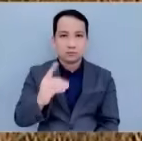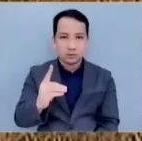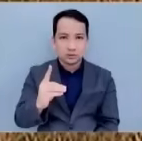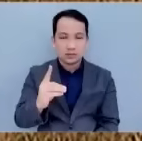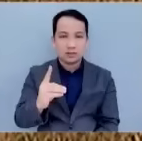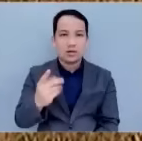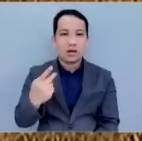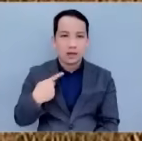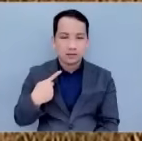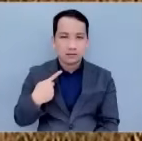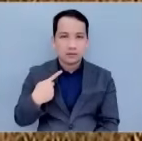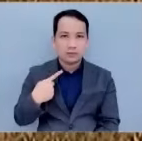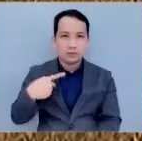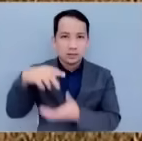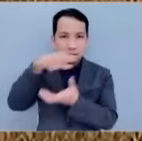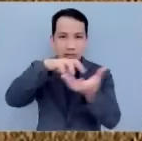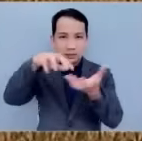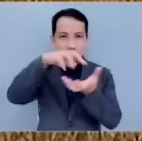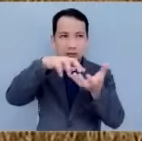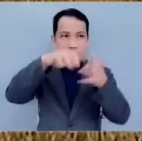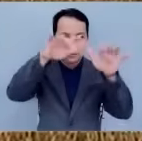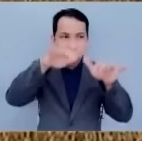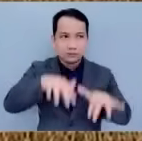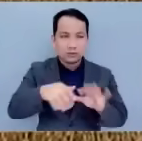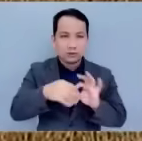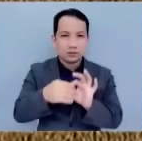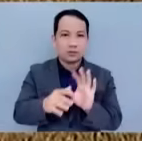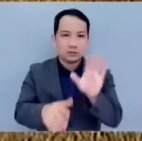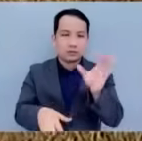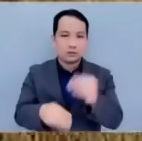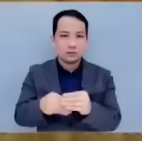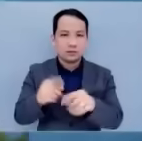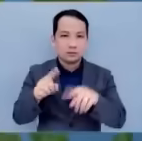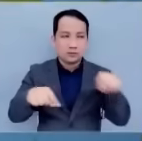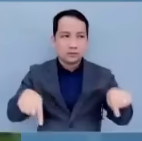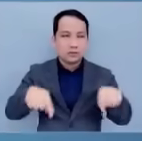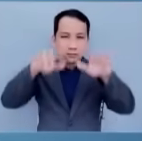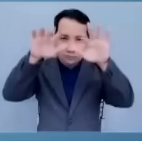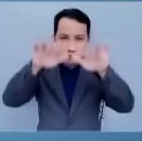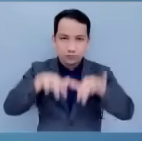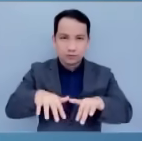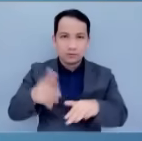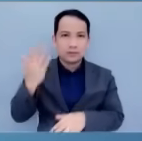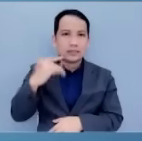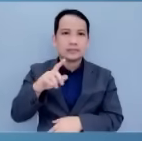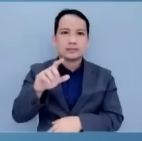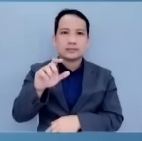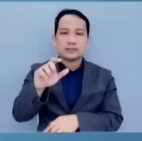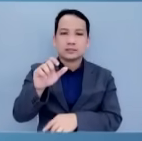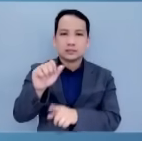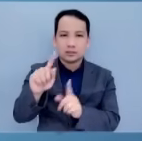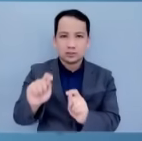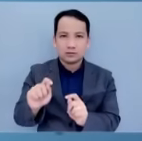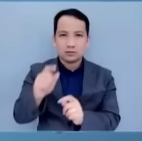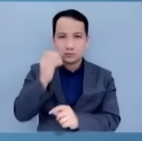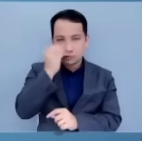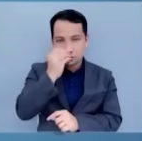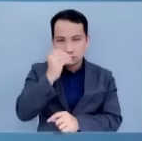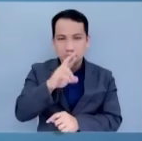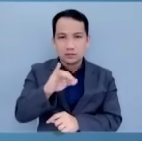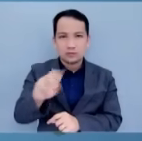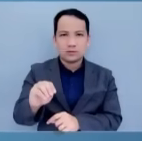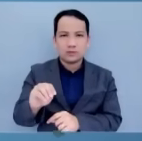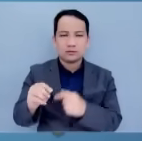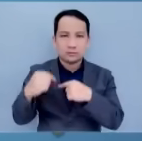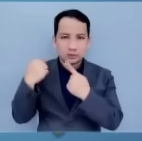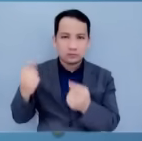agad ng cloud seeding sa Bulalakaw at iba pang kalapit na bayan para umulan. Nitong Sabado, nasa Oriental Mindoro ang pinakamataas